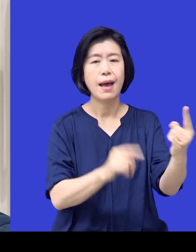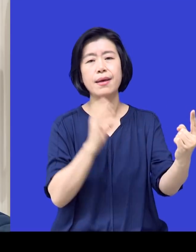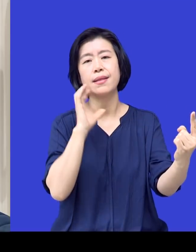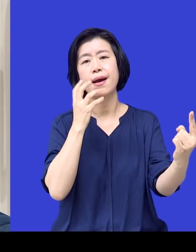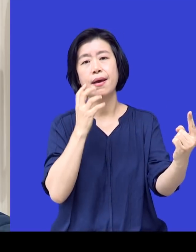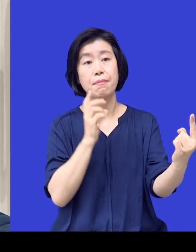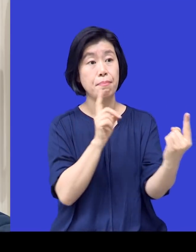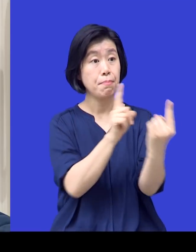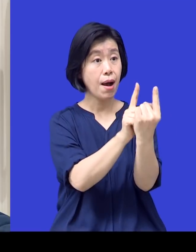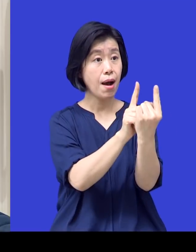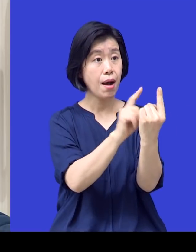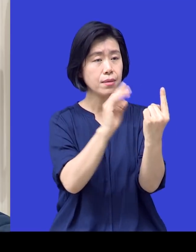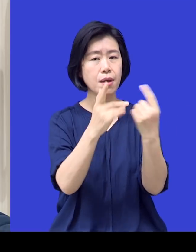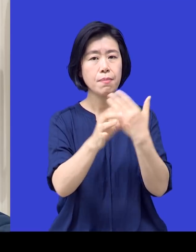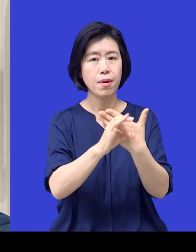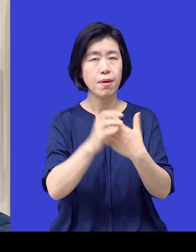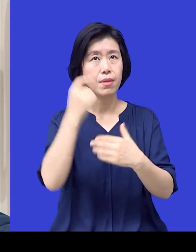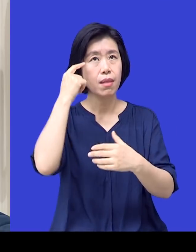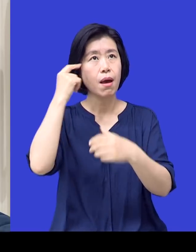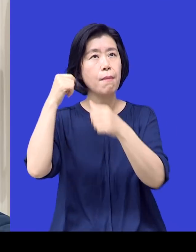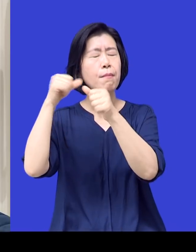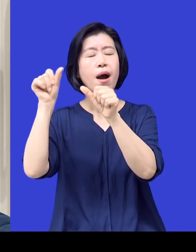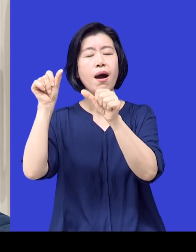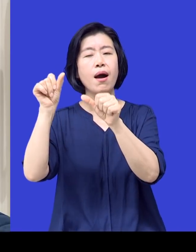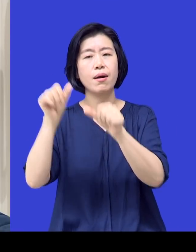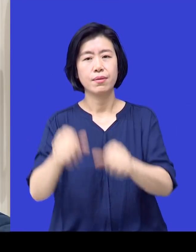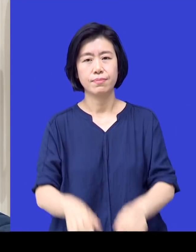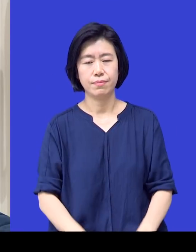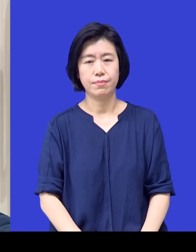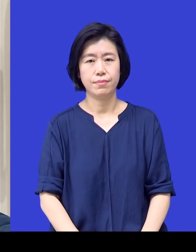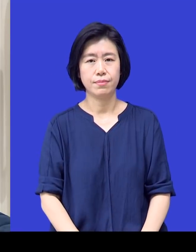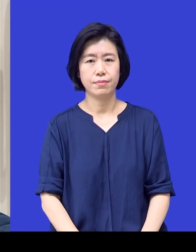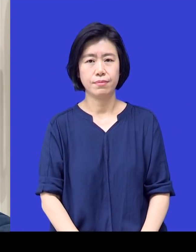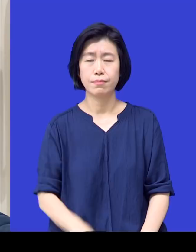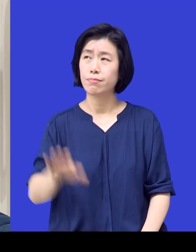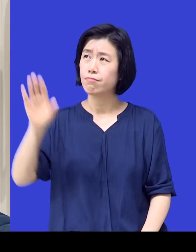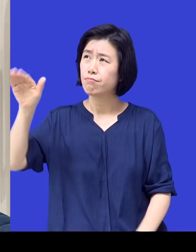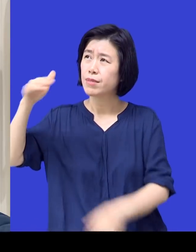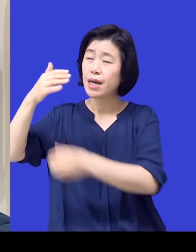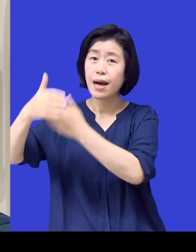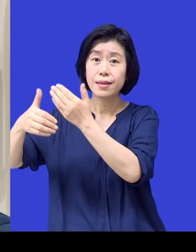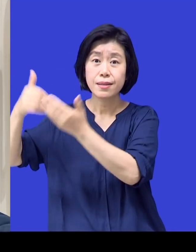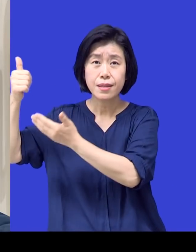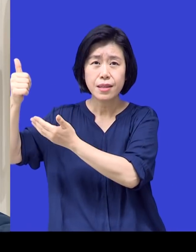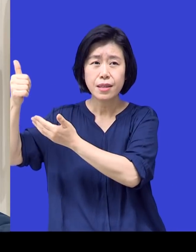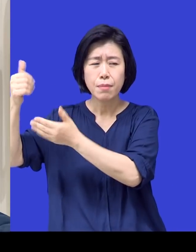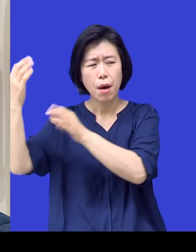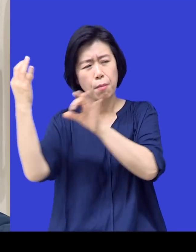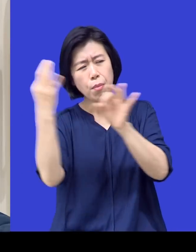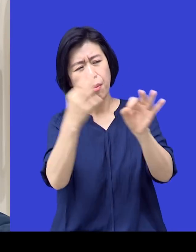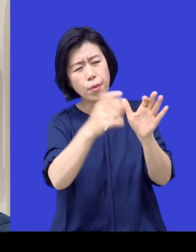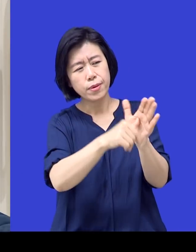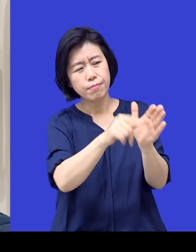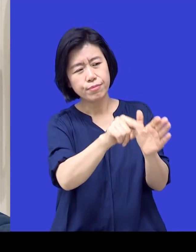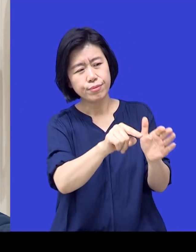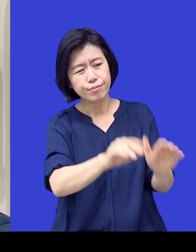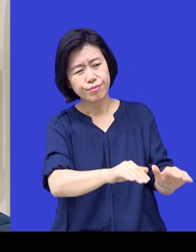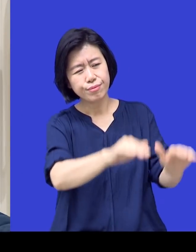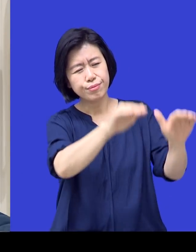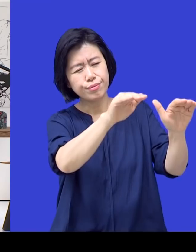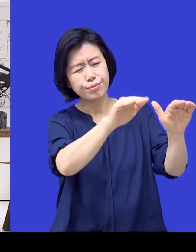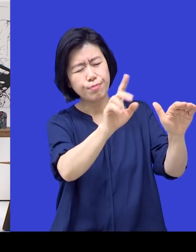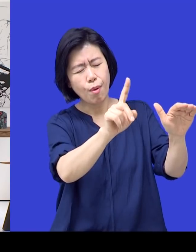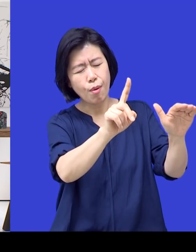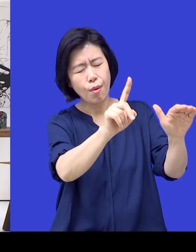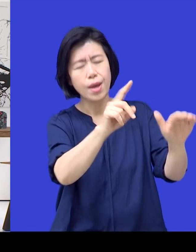그때 모든 게 깨지고 하나님 앞에 이 아이가 어떻게 되기를 원하는가 하는 그 마음이